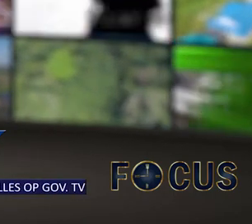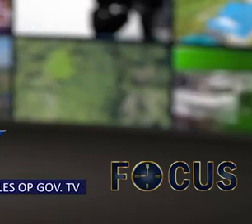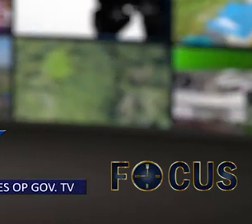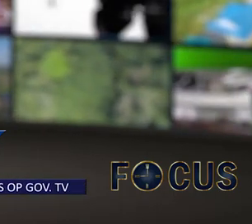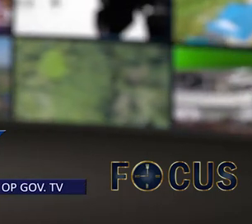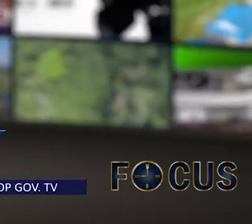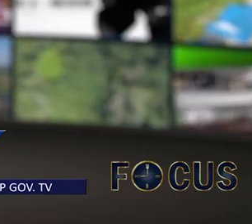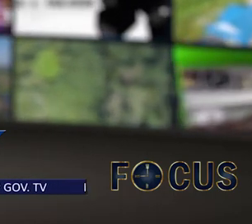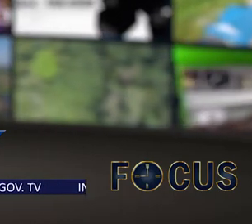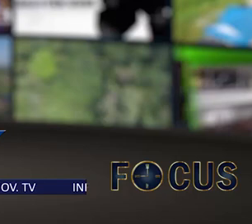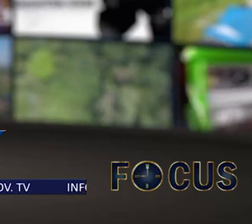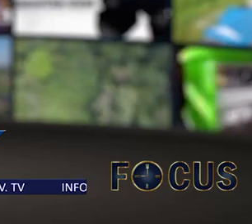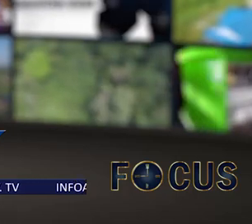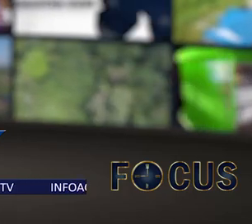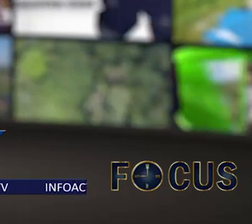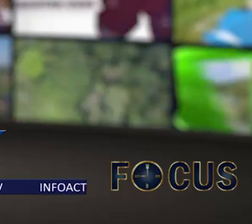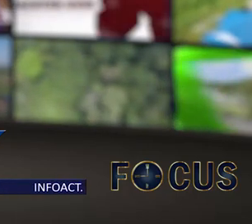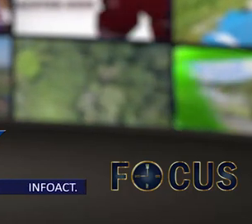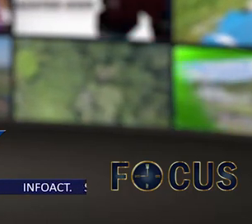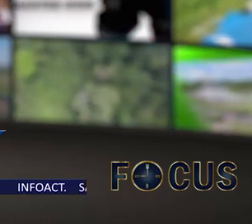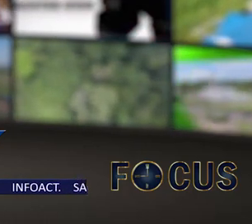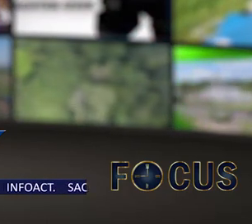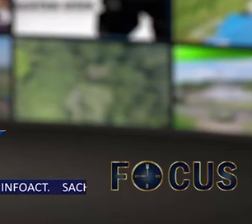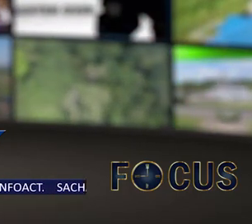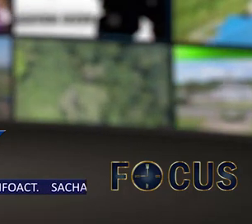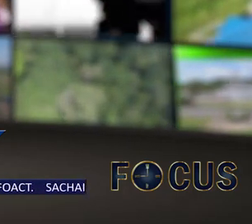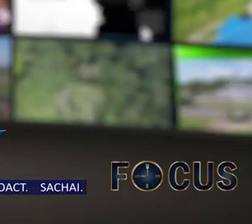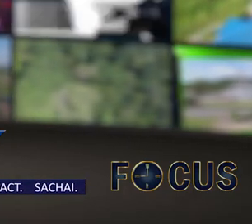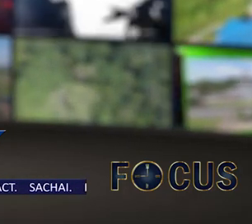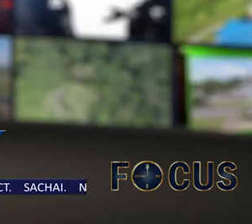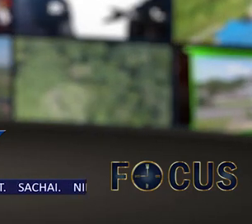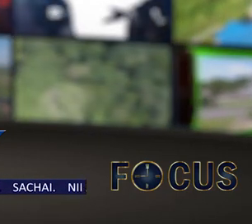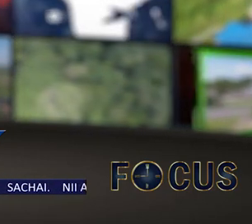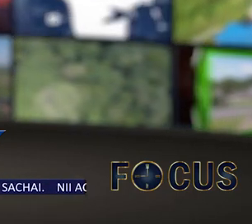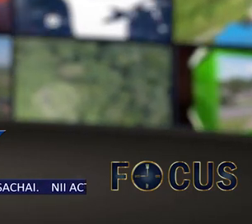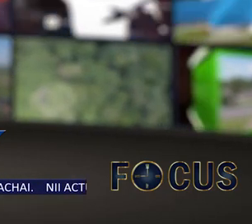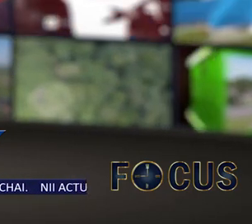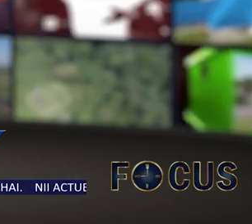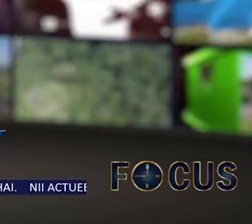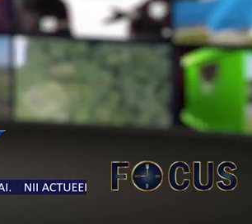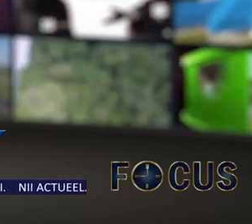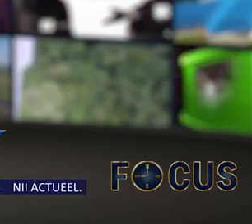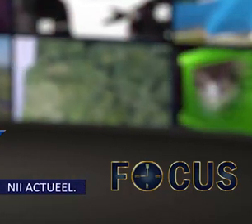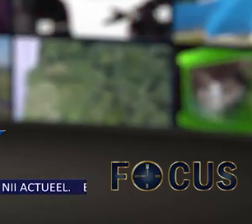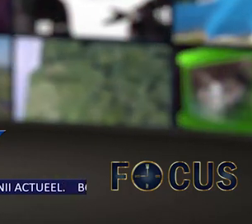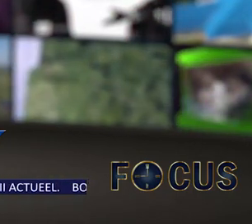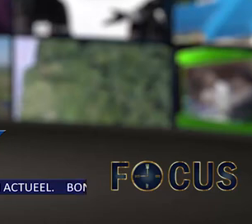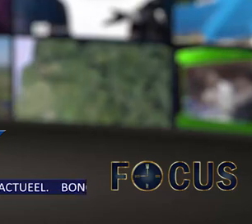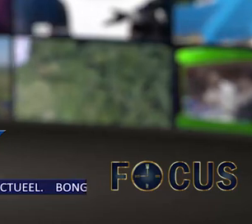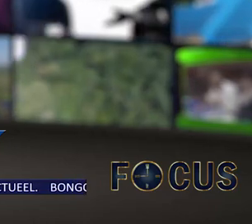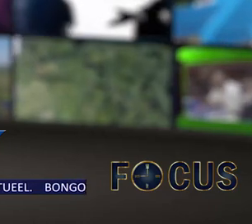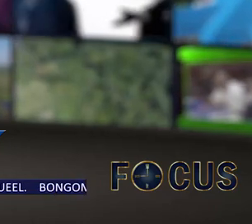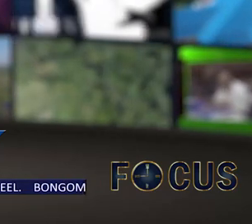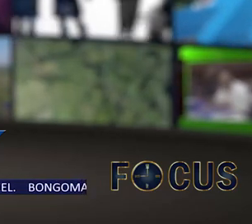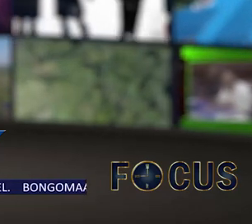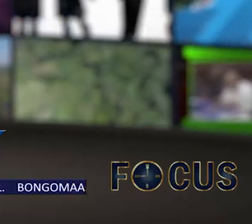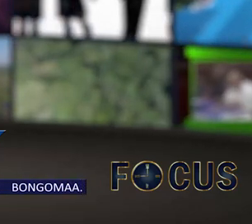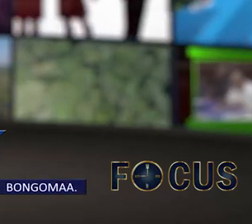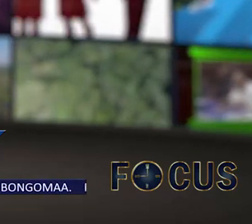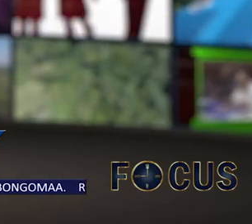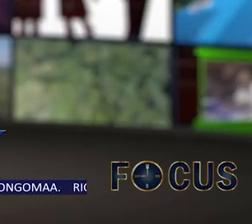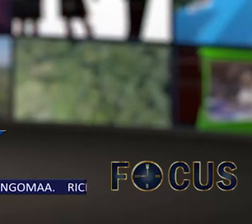COVID-19 situatie te beheersen. Deze kwestie geniet hoge prioriteit en wordt daarom met een aantal relevante actoren